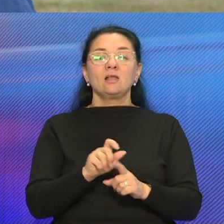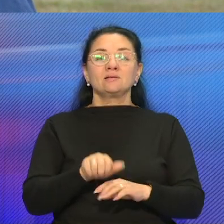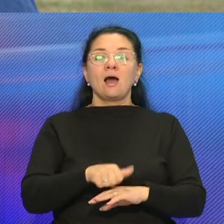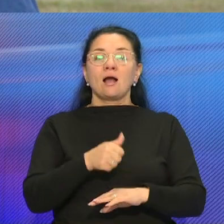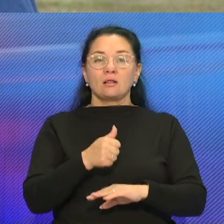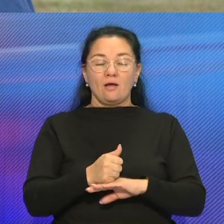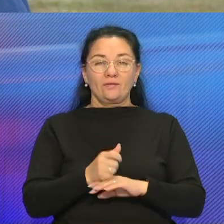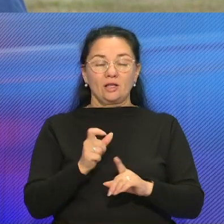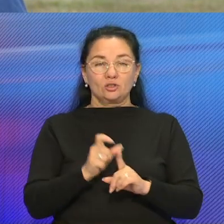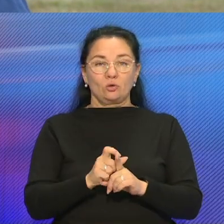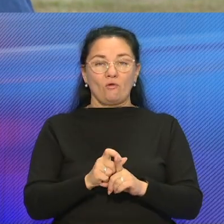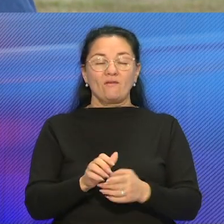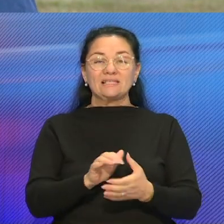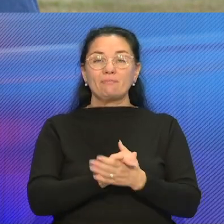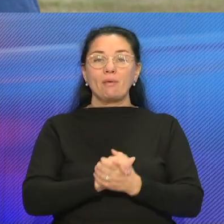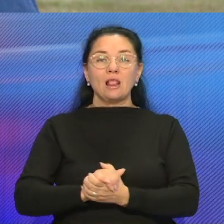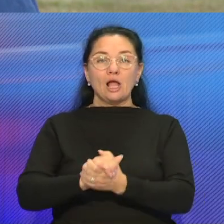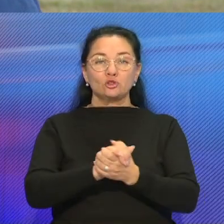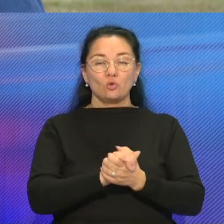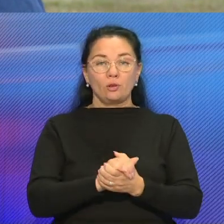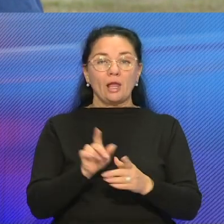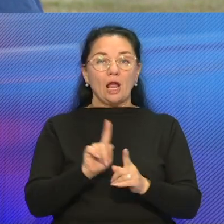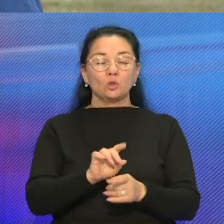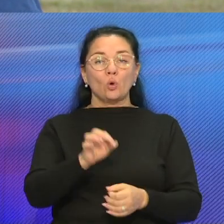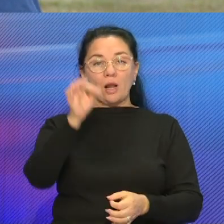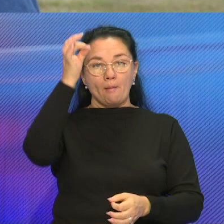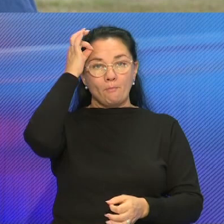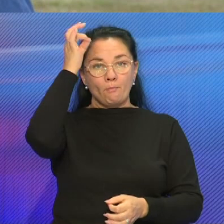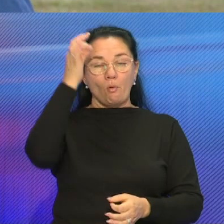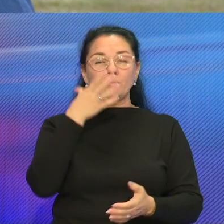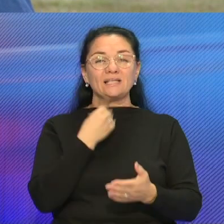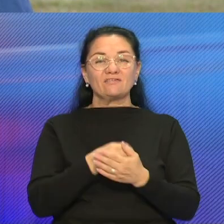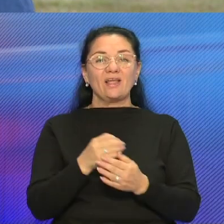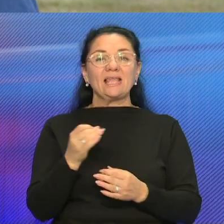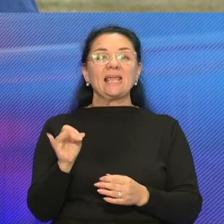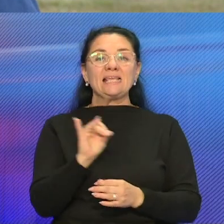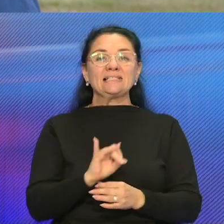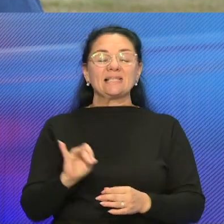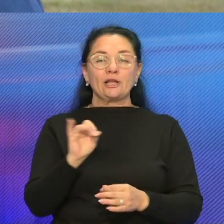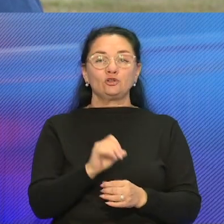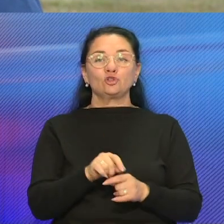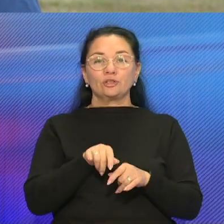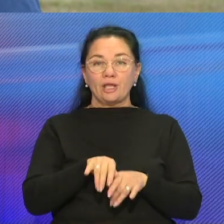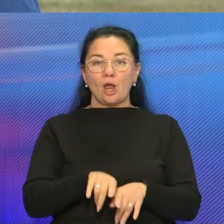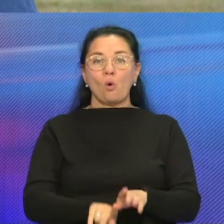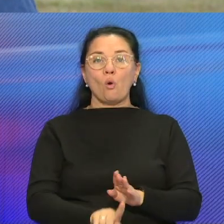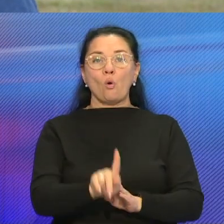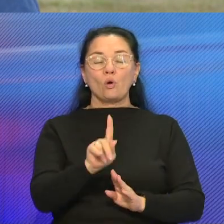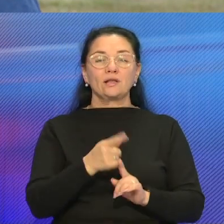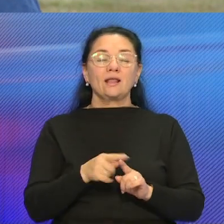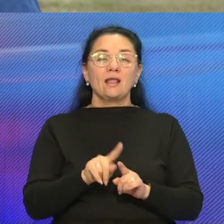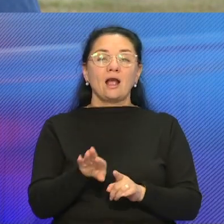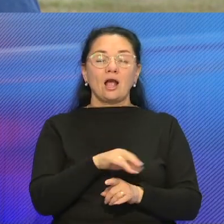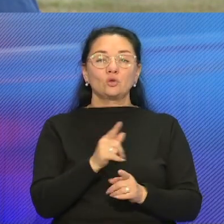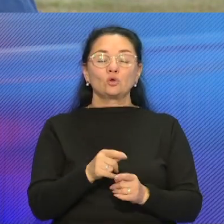нация сплочённая, которая помнит свои исторические корни, которая уверенно стоит на земле в настоящем